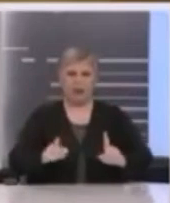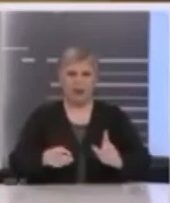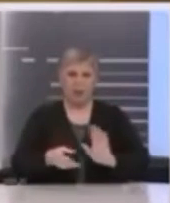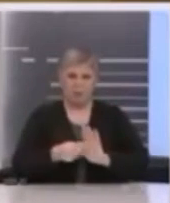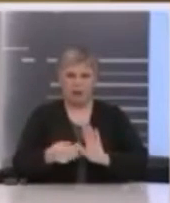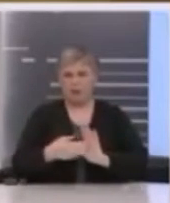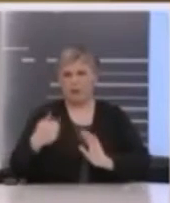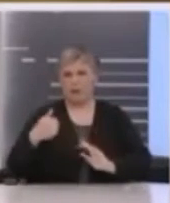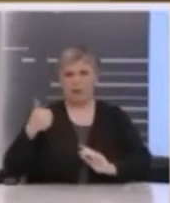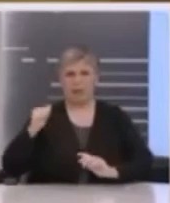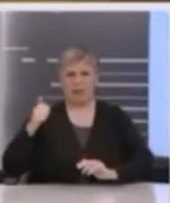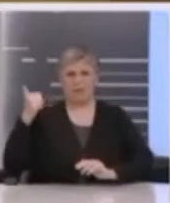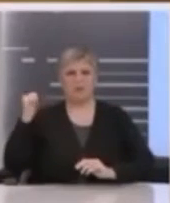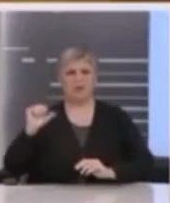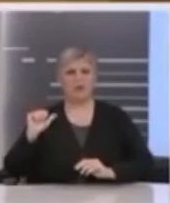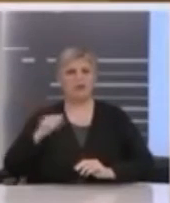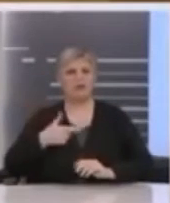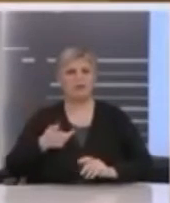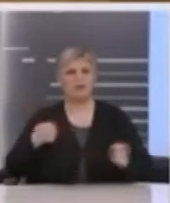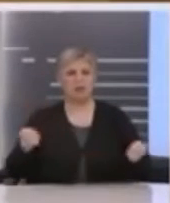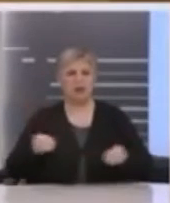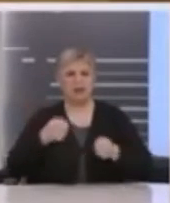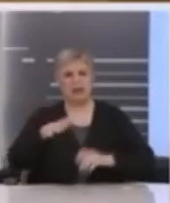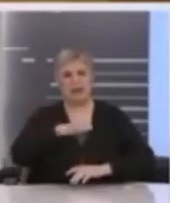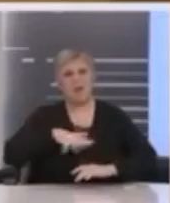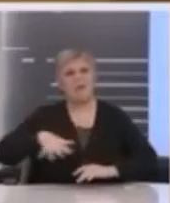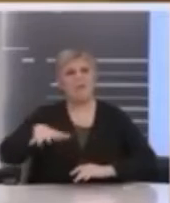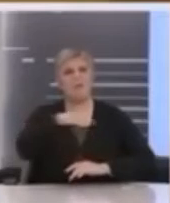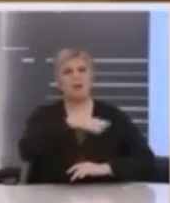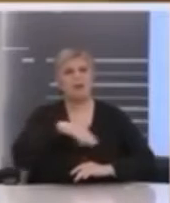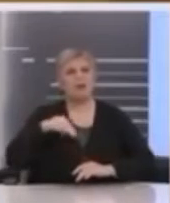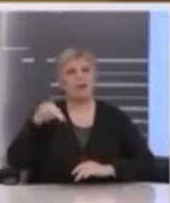μόνον στο γεγονός πως έχουμε